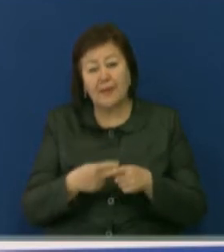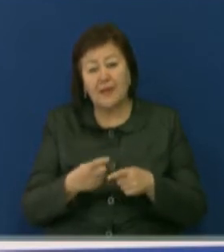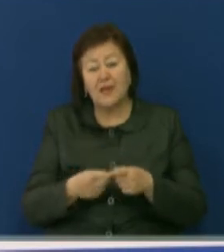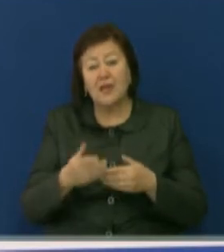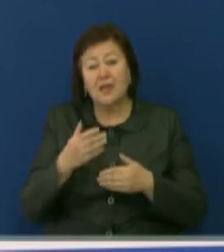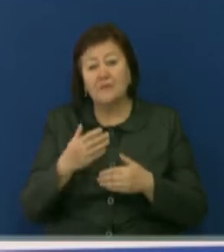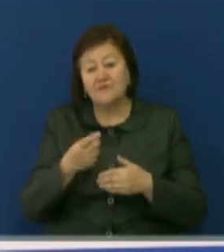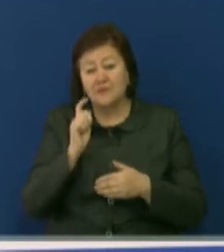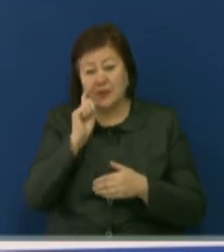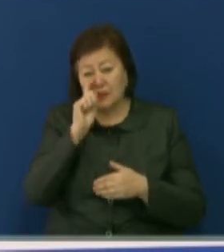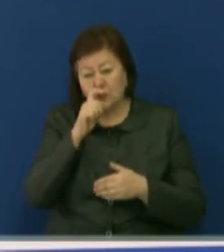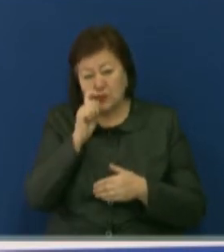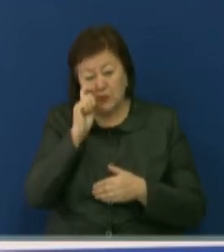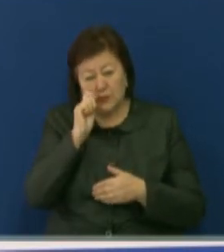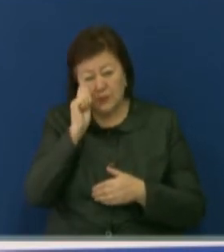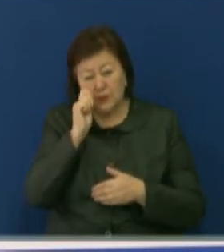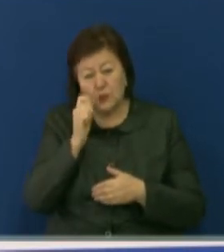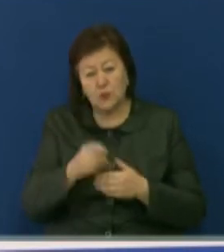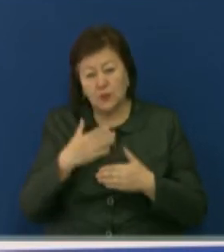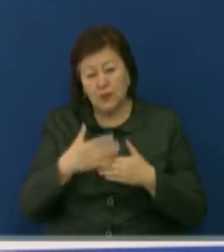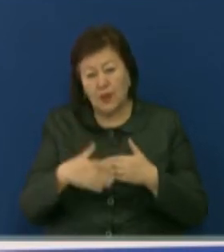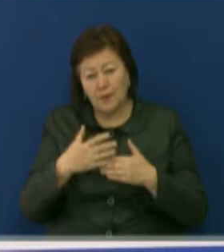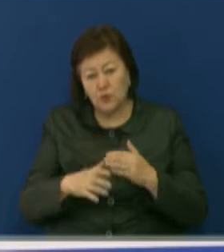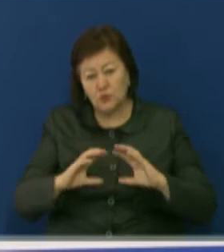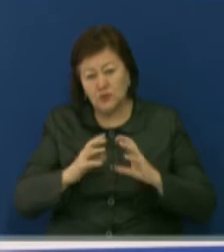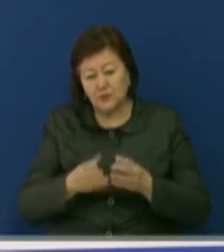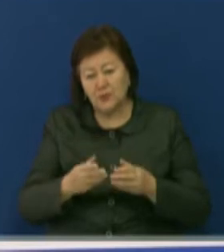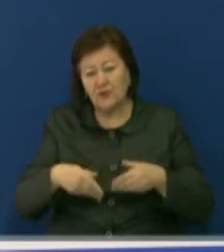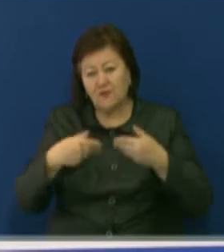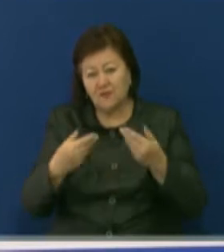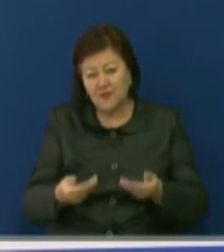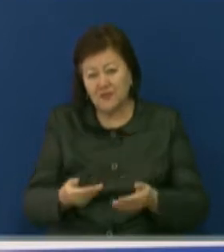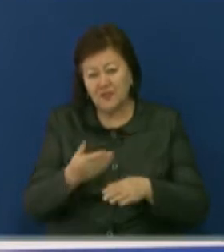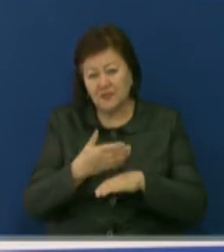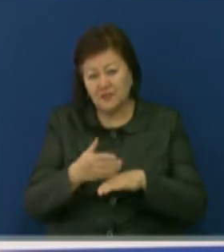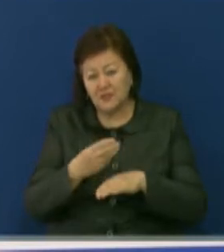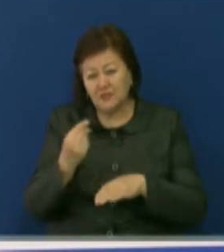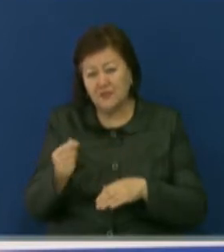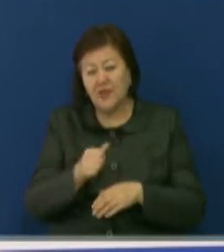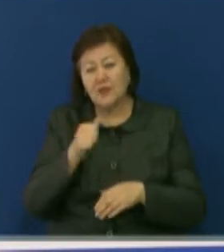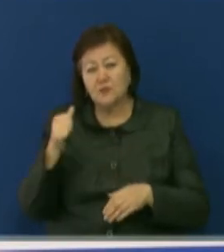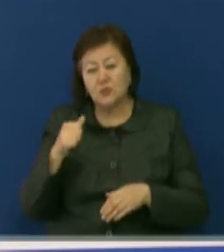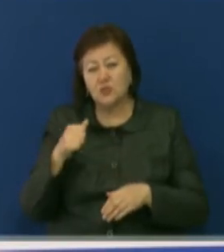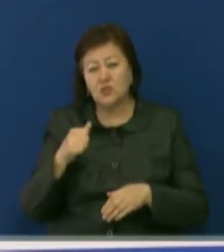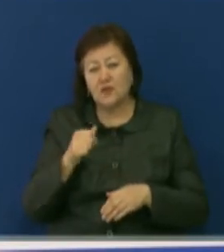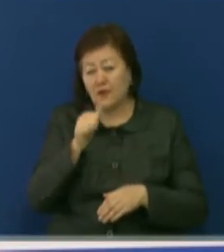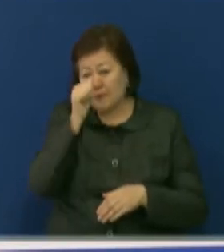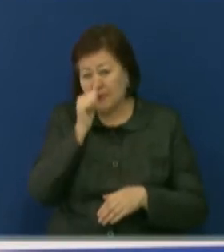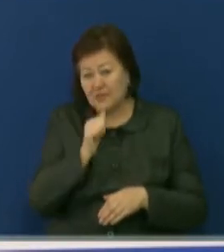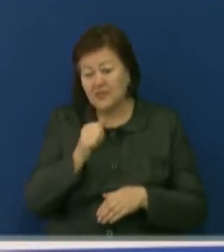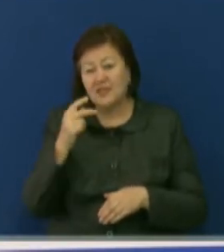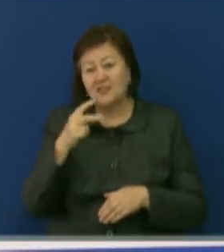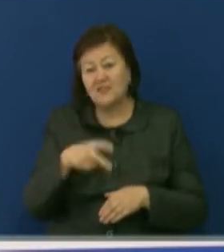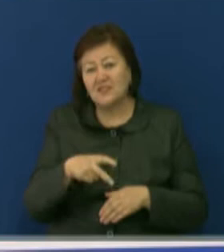қырыққабат бағаларын тұрақтандыру үшін агрофирмаға берілген. Бұл жұмыстар ағымдағы жылдың қараша айынан бастап 2022